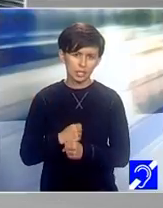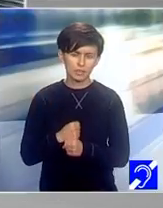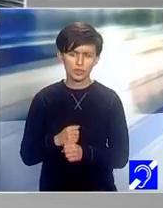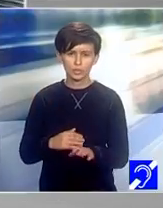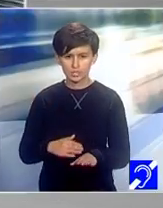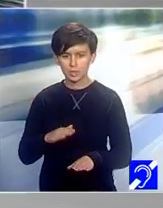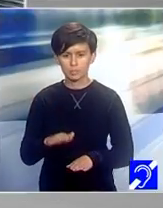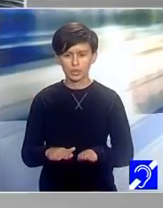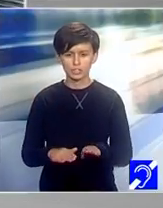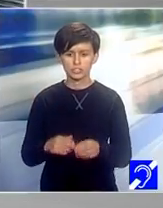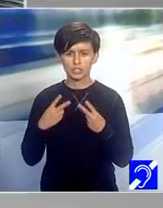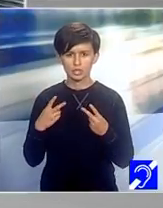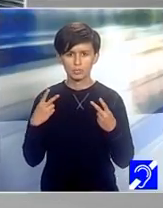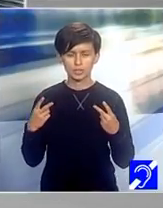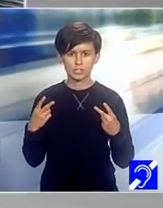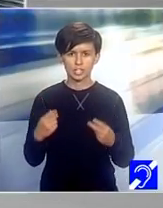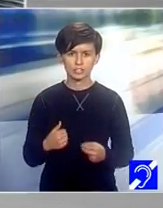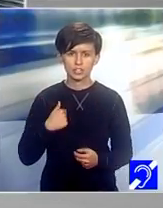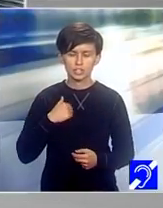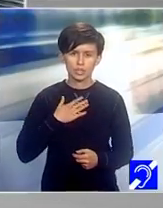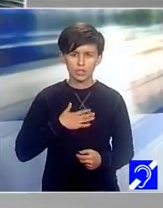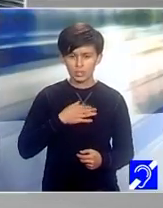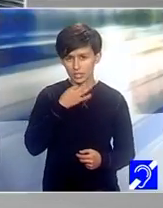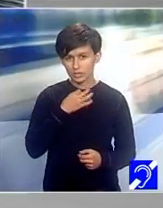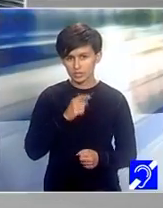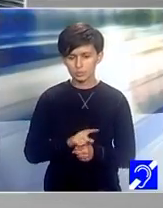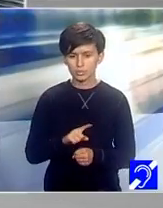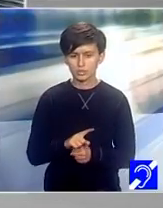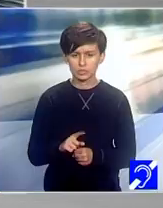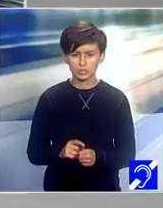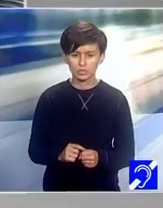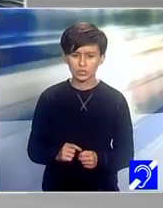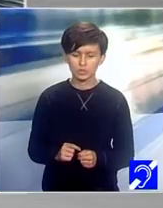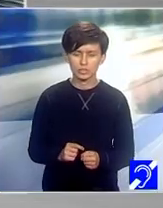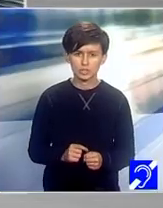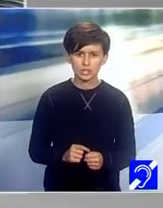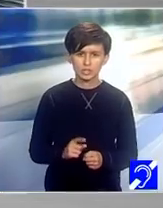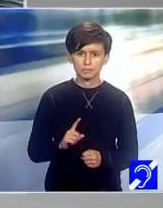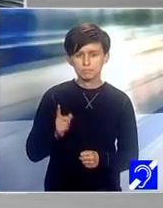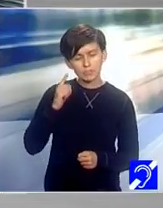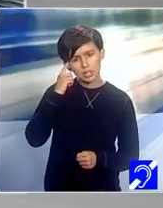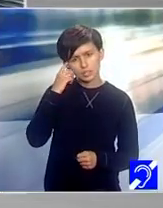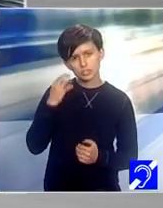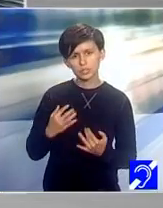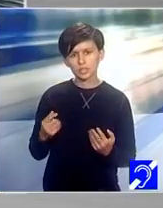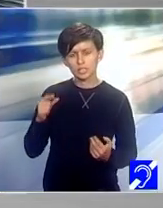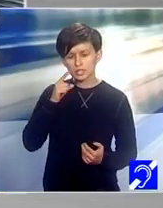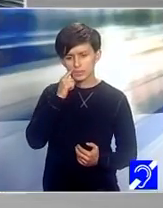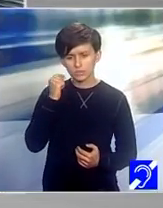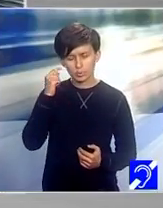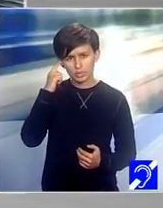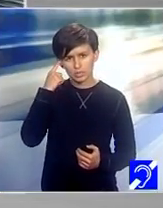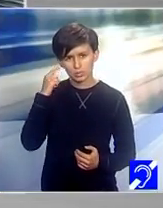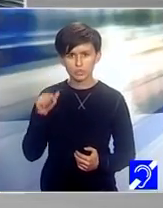foarte mari în acest sens. Aș dori doar să menționez un lucru, nu știu câtă lume știe acest aspect, el este prezentat